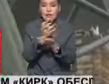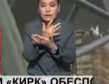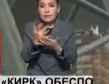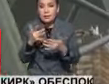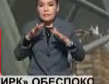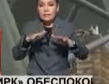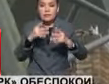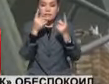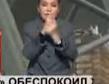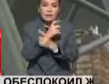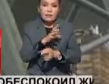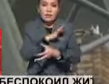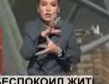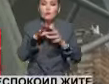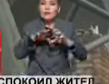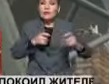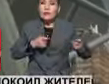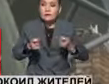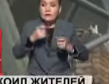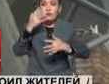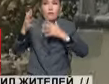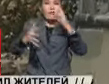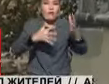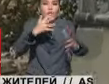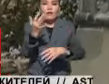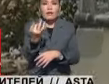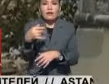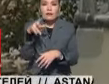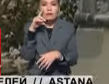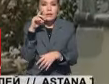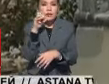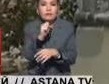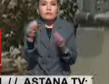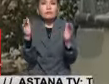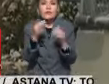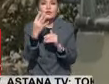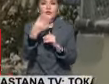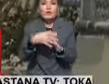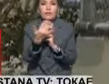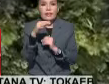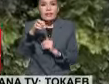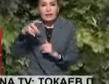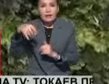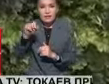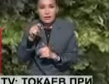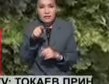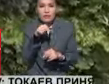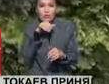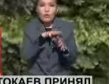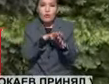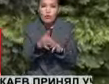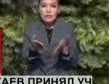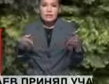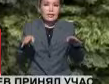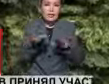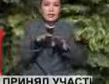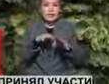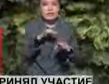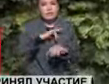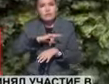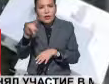газеты. По данным властей, во время урагана во Флориде были зафиксированы по меньшей мере 45 торнадо. Из-за этого полностью закрыты